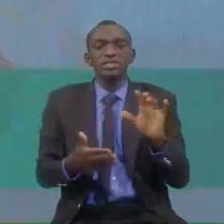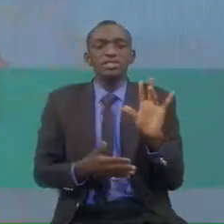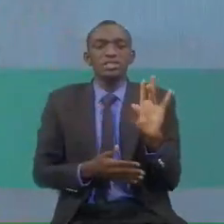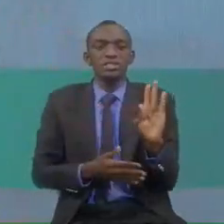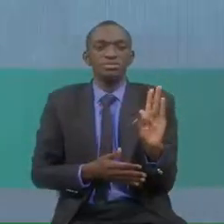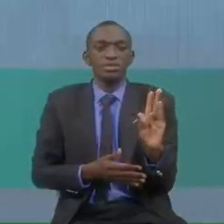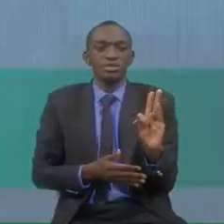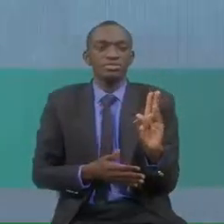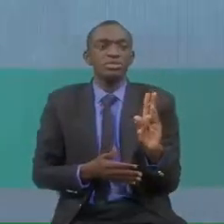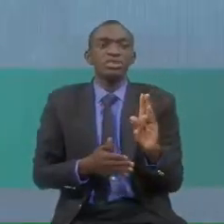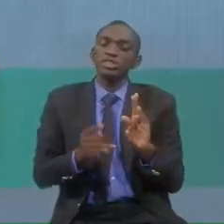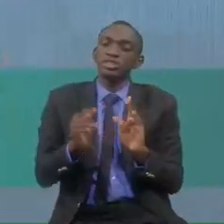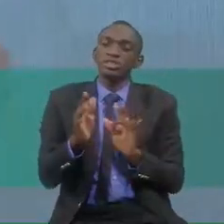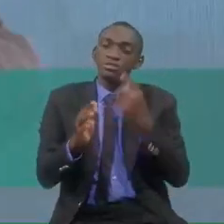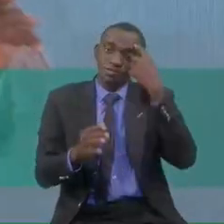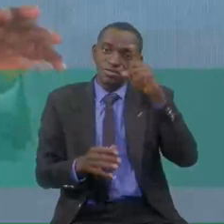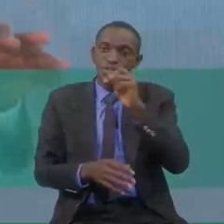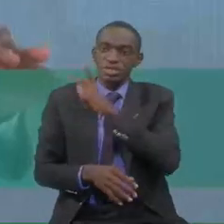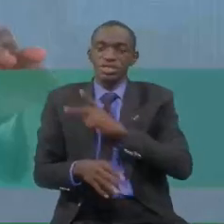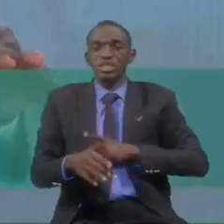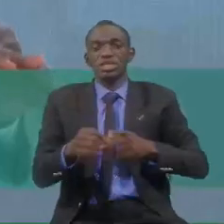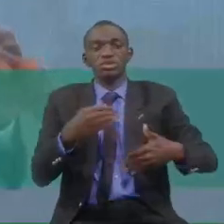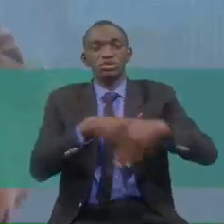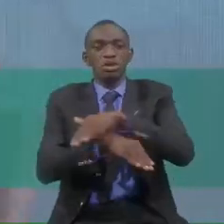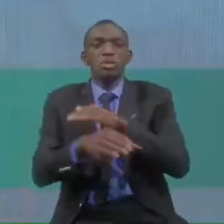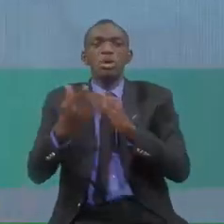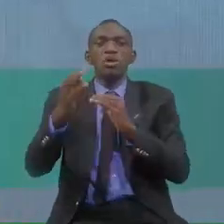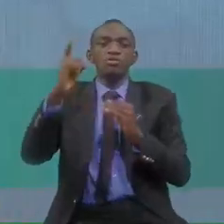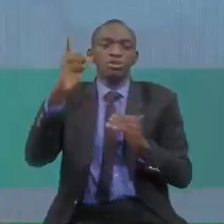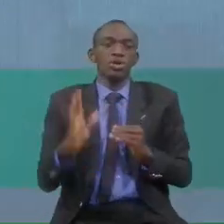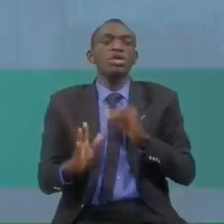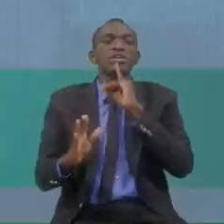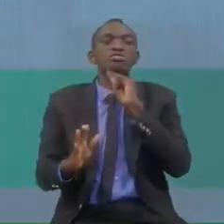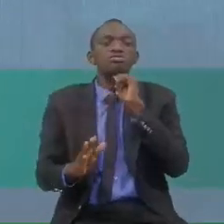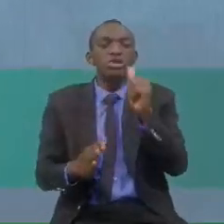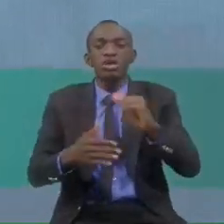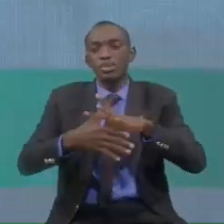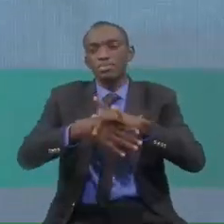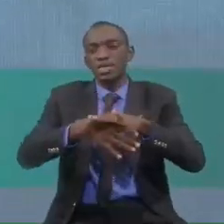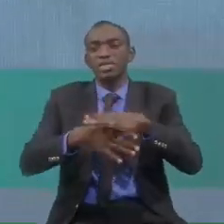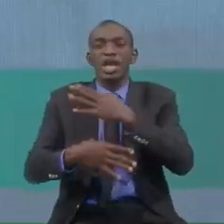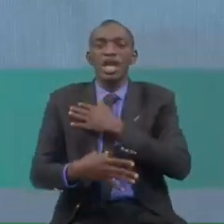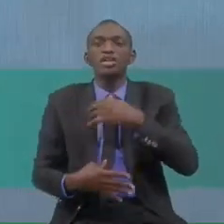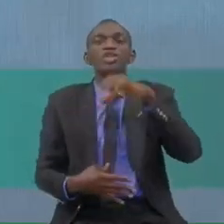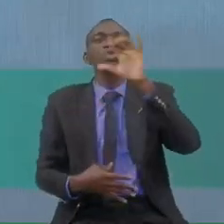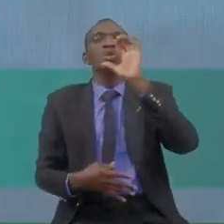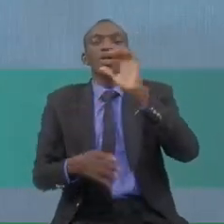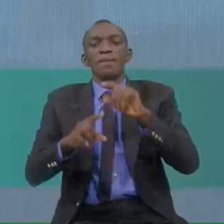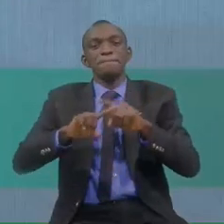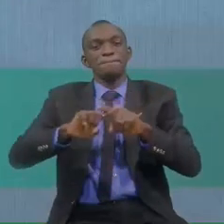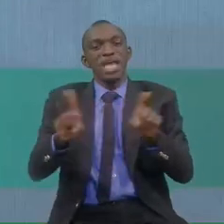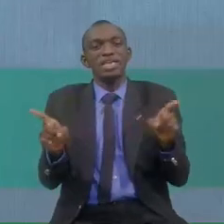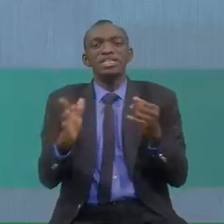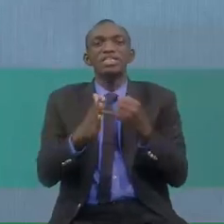17. Car le royaume de Dieu, ce n'est pas le manger et le boire, mais